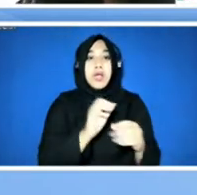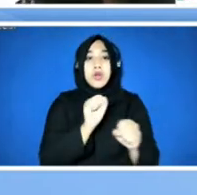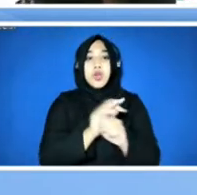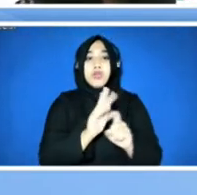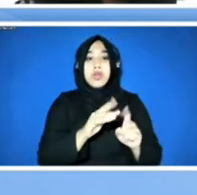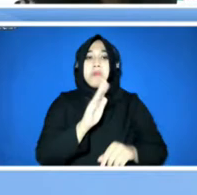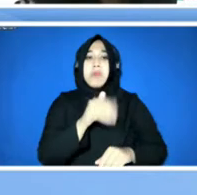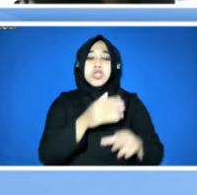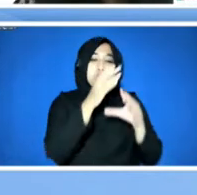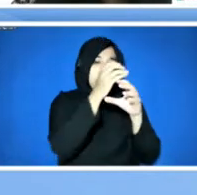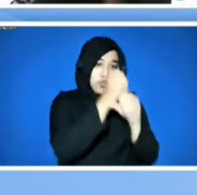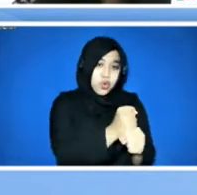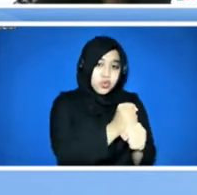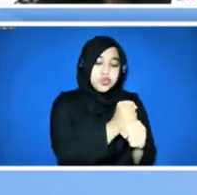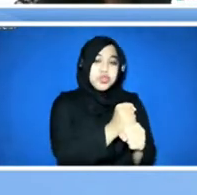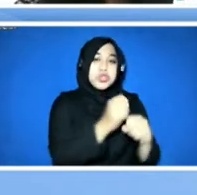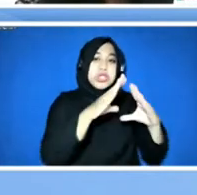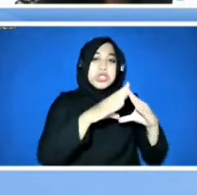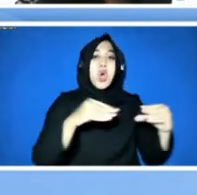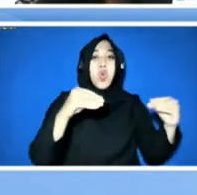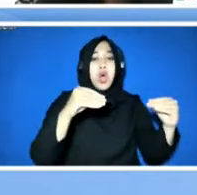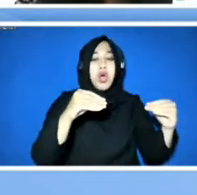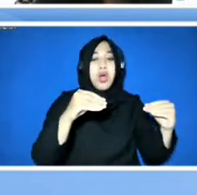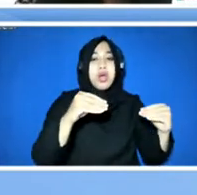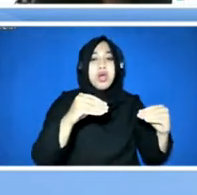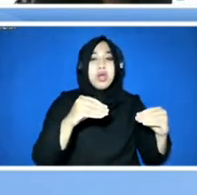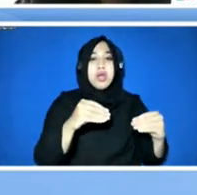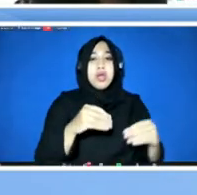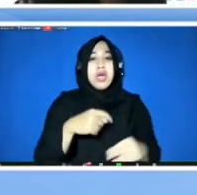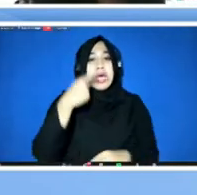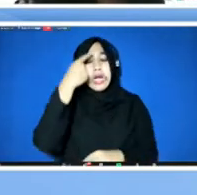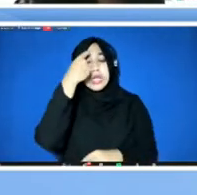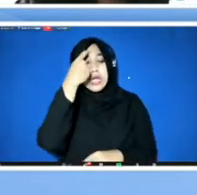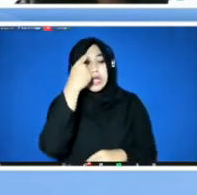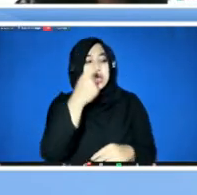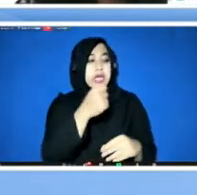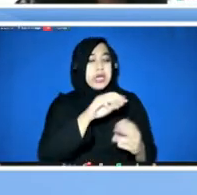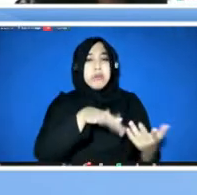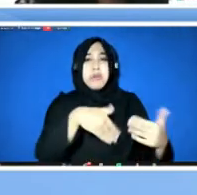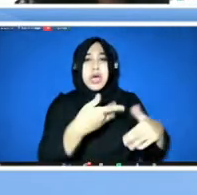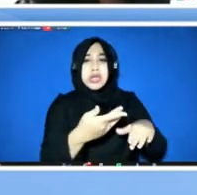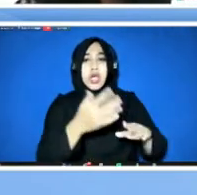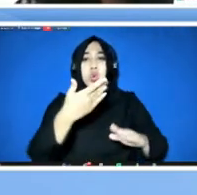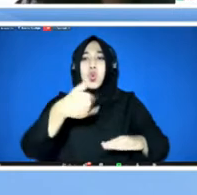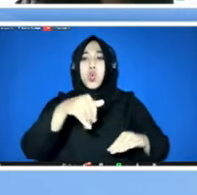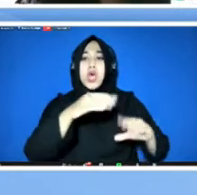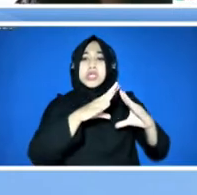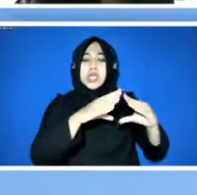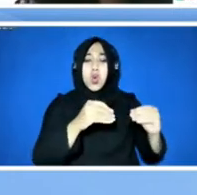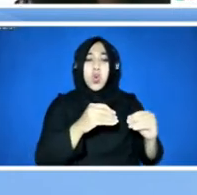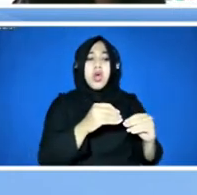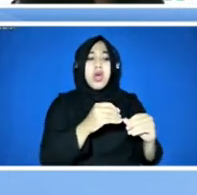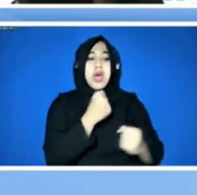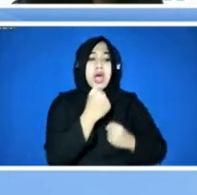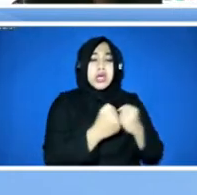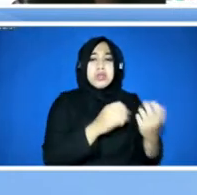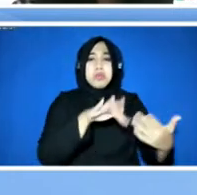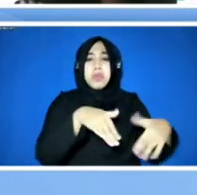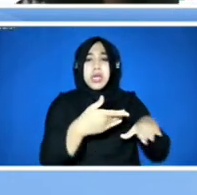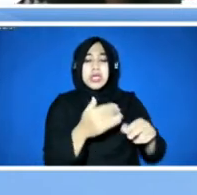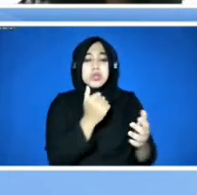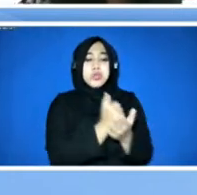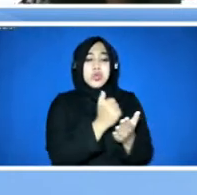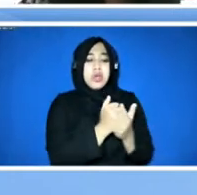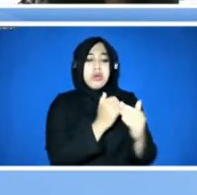sangat terfokus di Jawa, sehingga rata kematian di luar Jawa dan juga kasus aktif di luar Jawa ini sebenarnya mengalami peningkatan